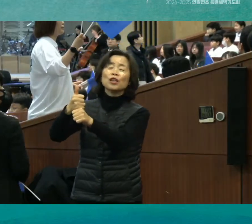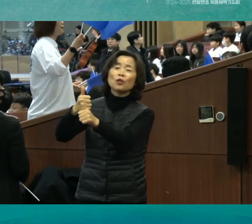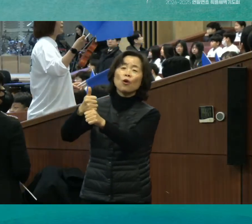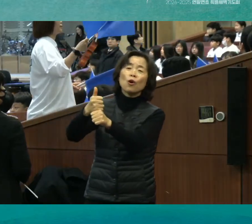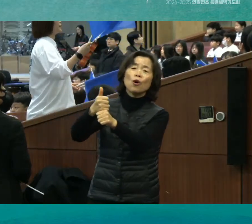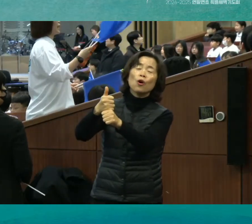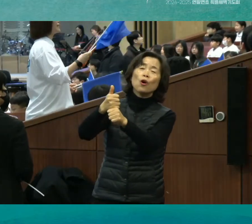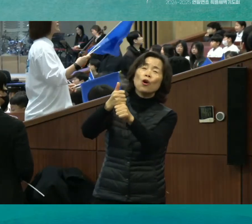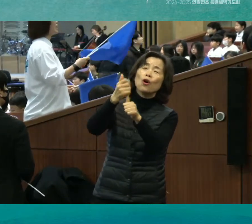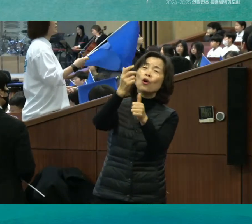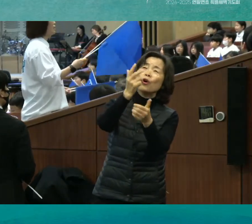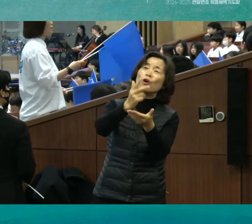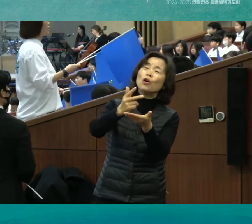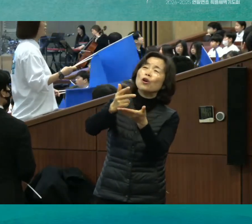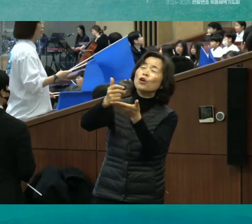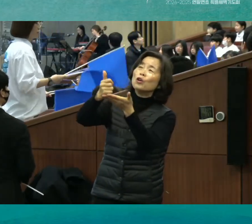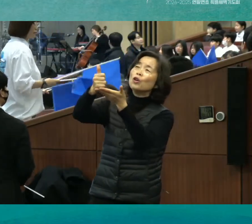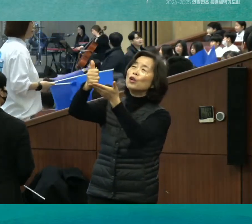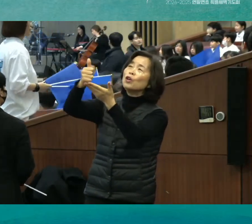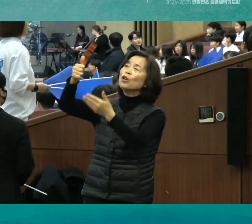붙드시고